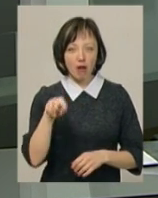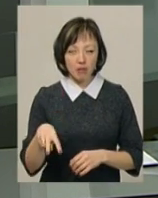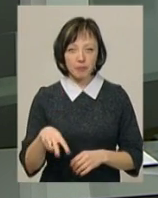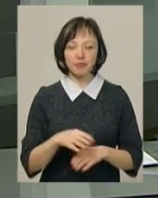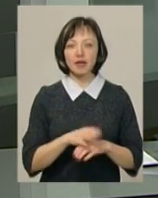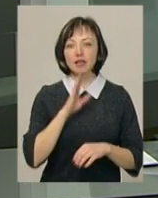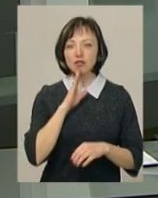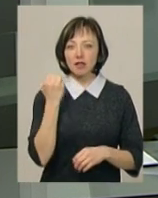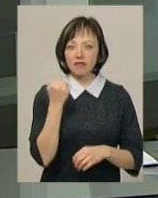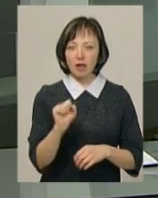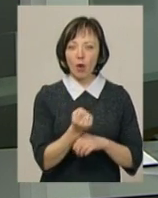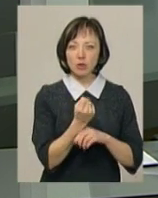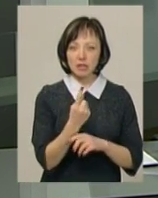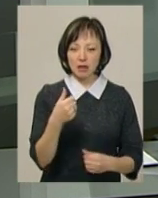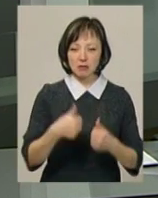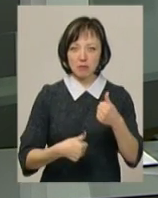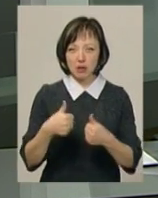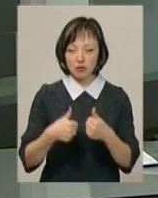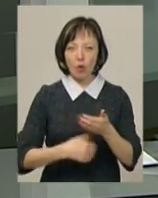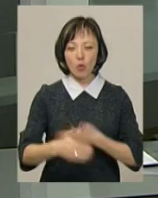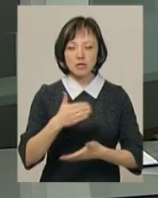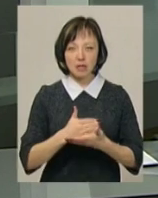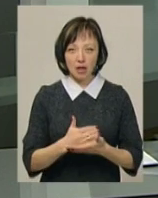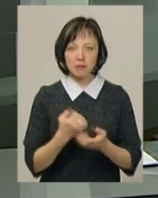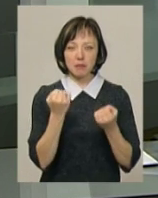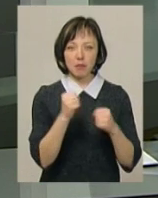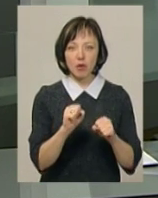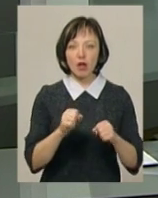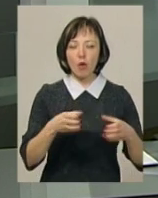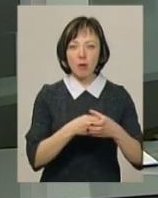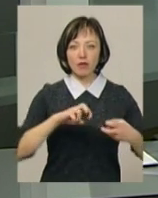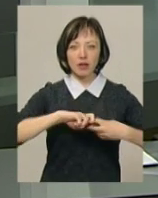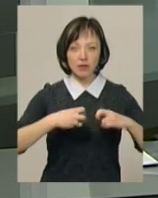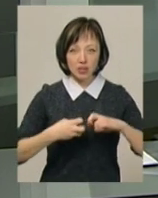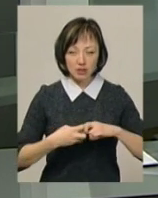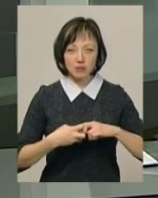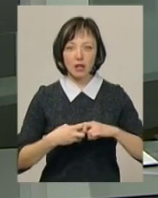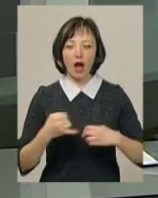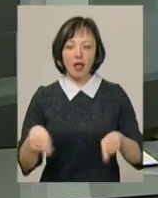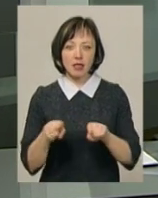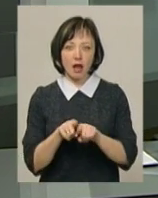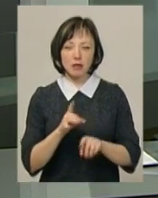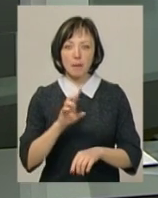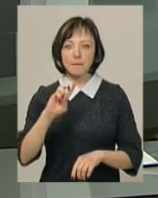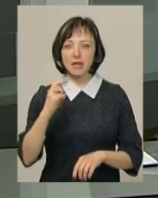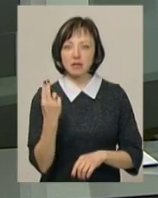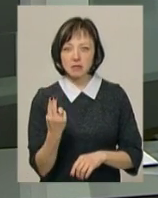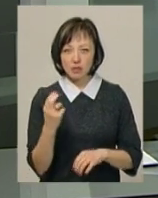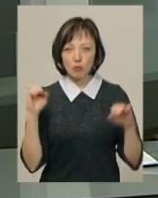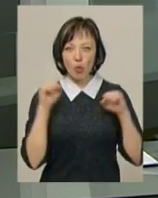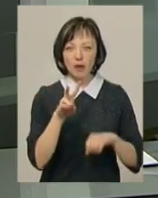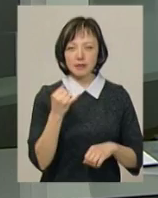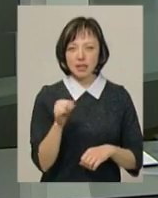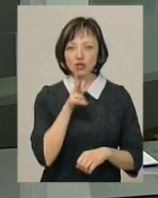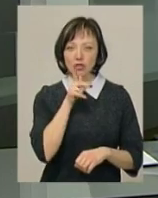Новаторки виграли 11 зіграних матчів, в останніх із них обійшли волейболісток з Івано-Франківська, а також Білоцерківський спортліцей і